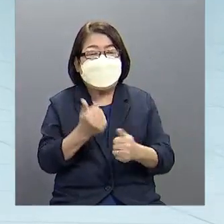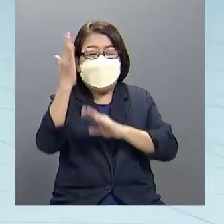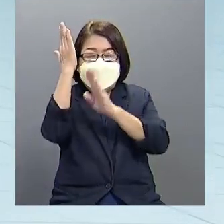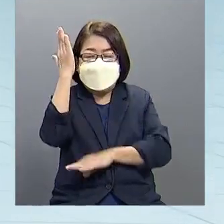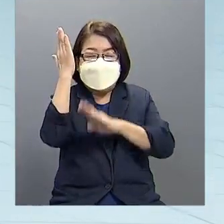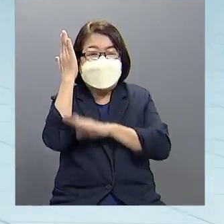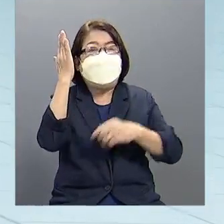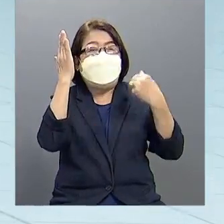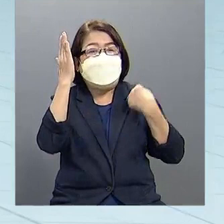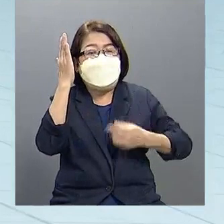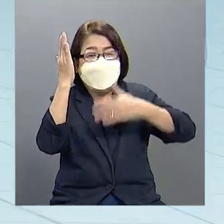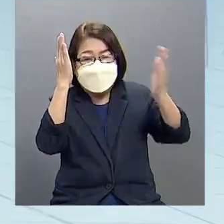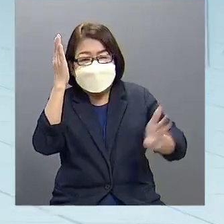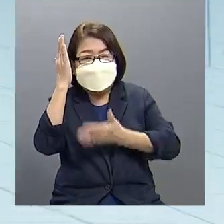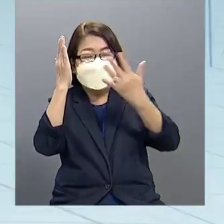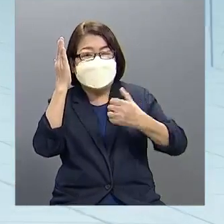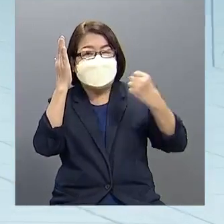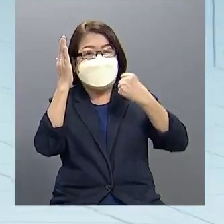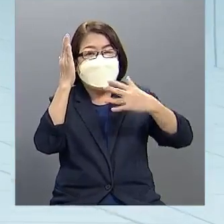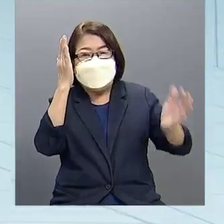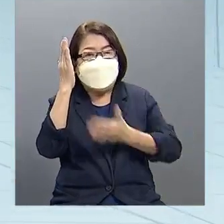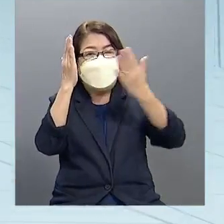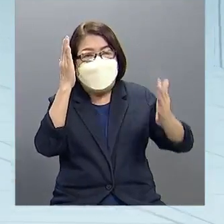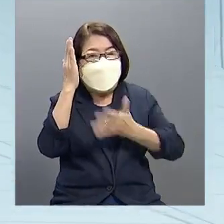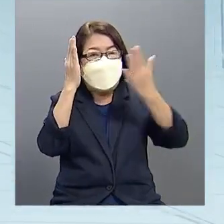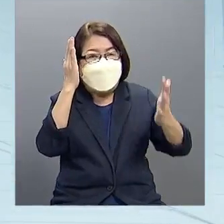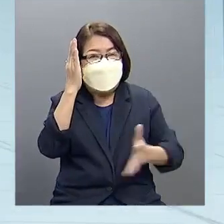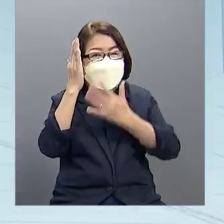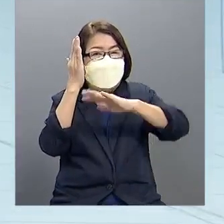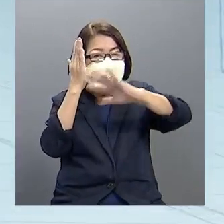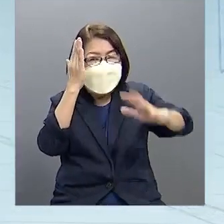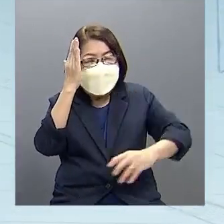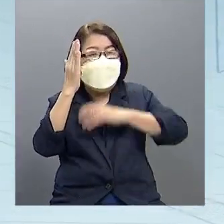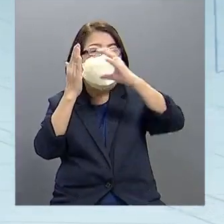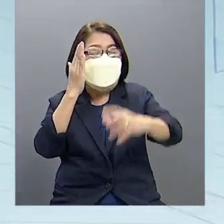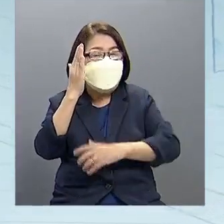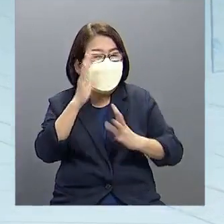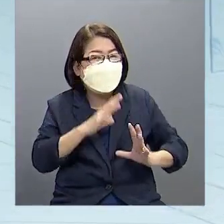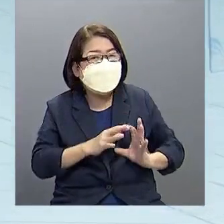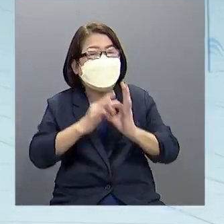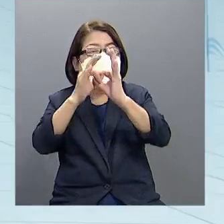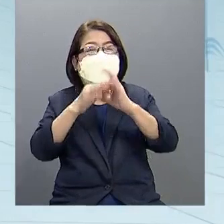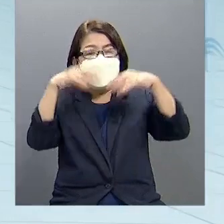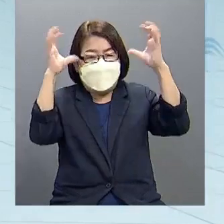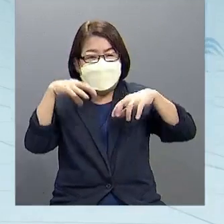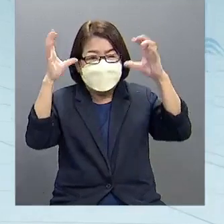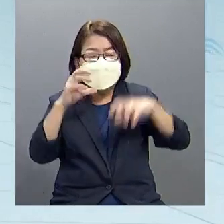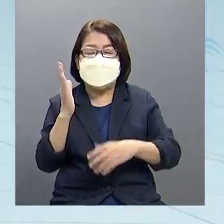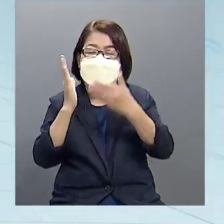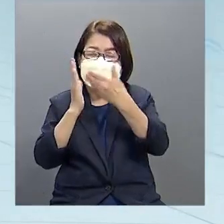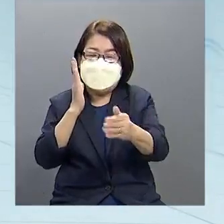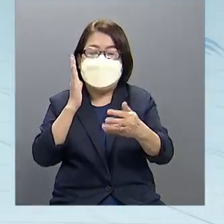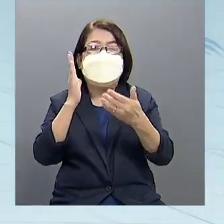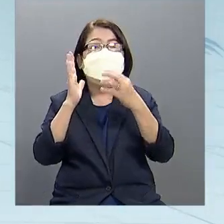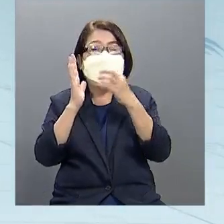จะเริ่มมกำลังแรงขด้วยส่ผ่านให้เกิดฟนตกหนักทางนบริเวณขึที่พระอสานภาคลางภาคตอนออกโรมทั้งบริเวณภาคใต้